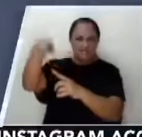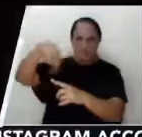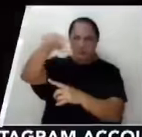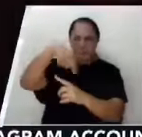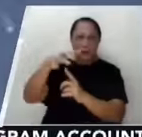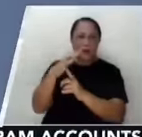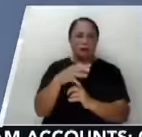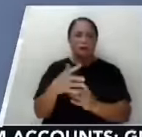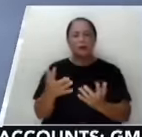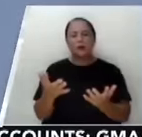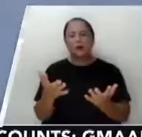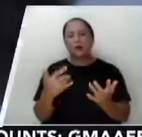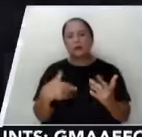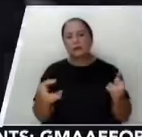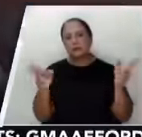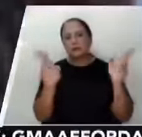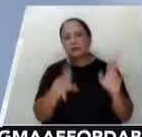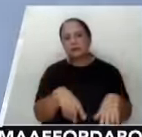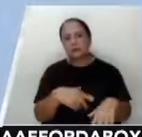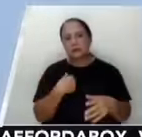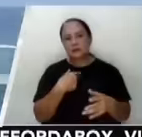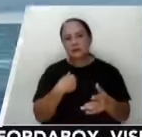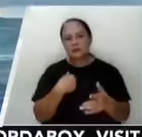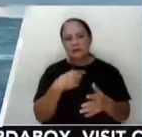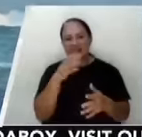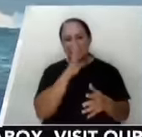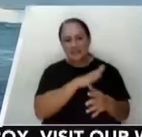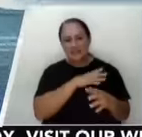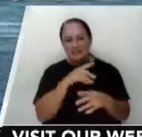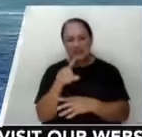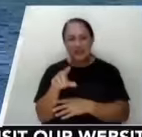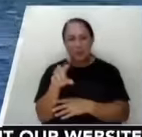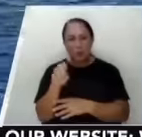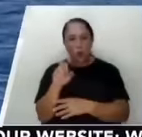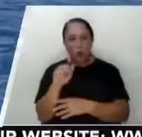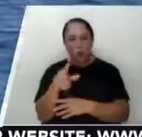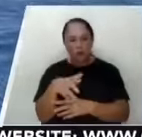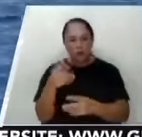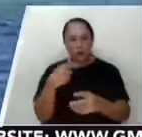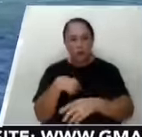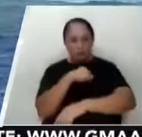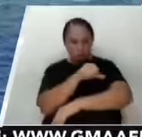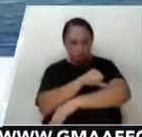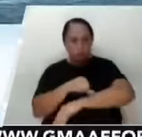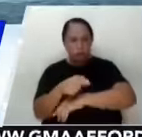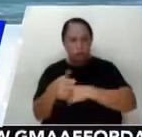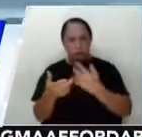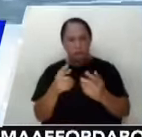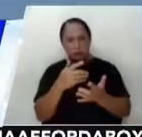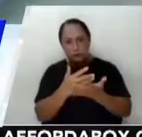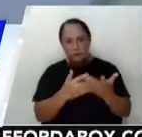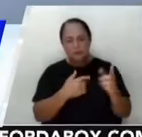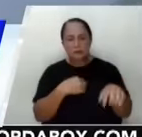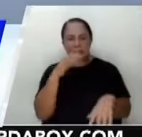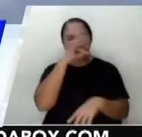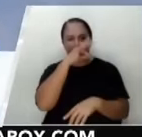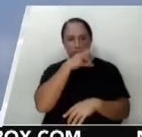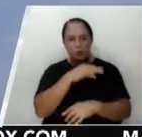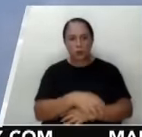kaya nagsitalsik ang mga durog na coral, nagtamo ng hiwa at galos ang ilan sa mga Pilipino.